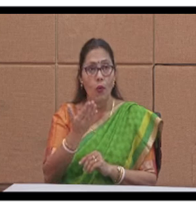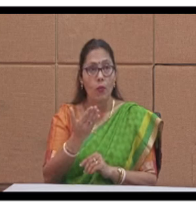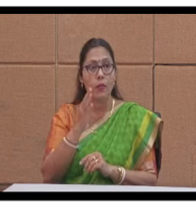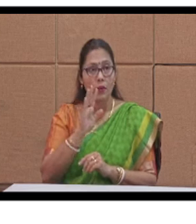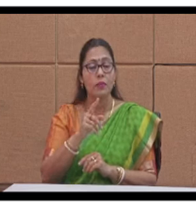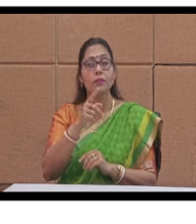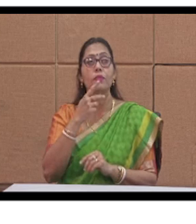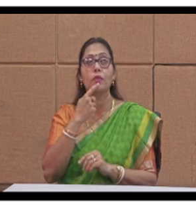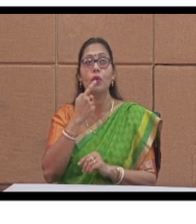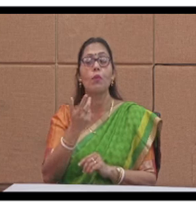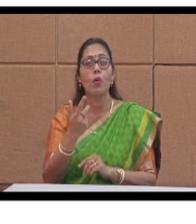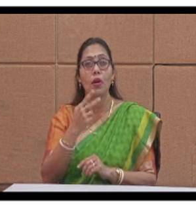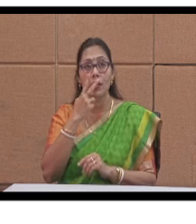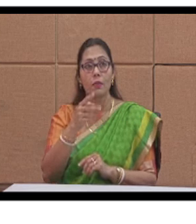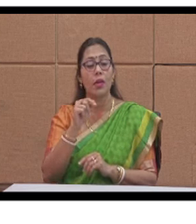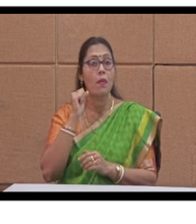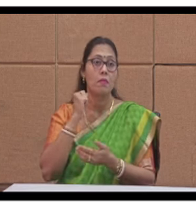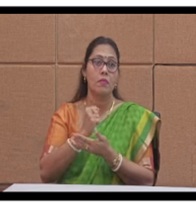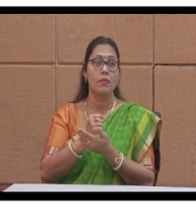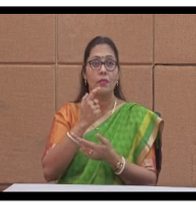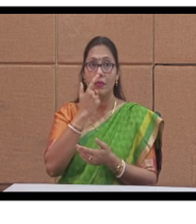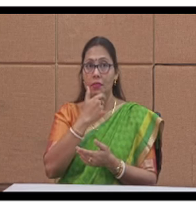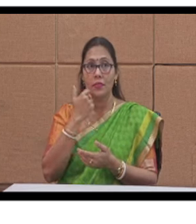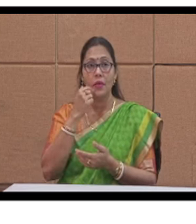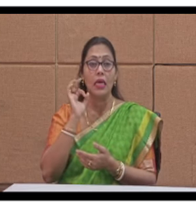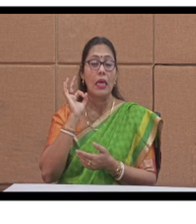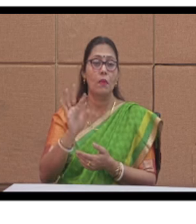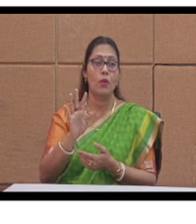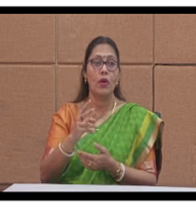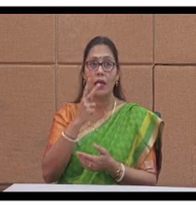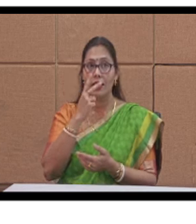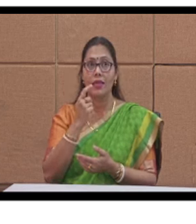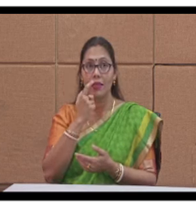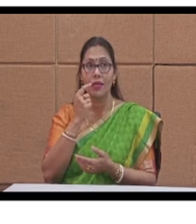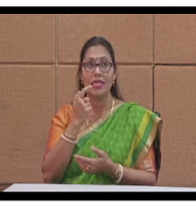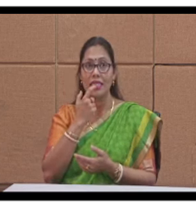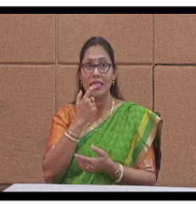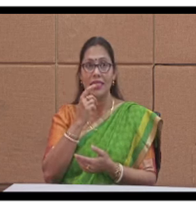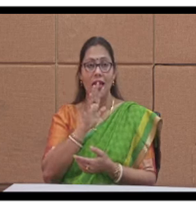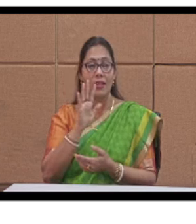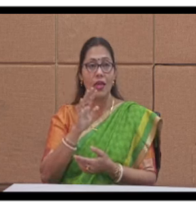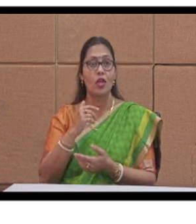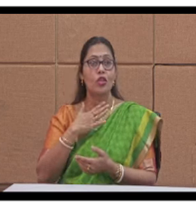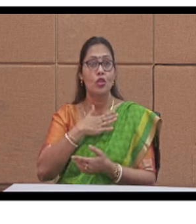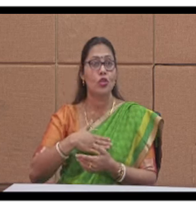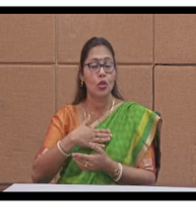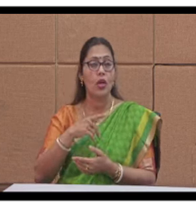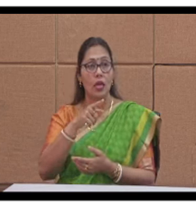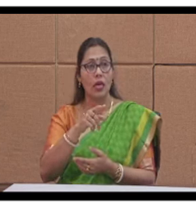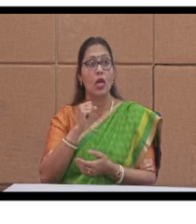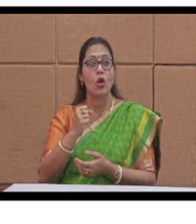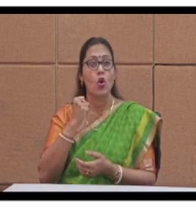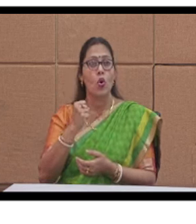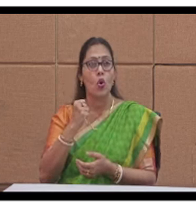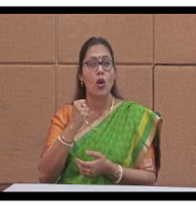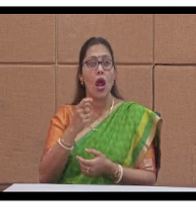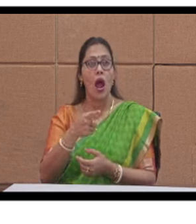করা এটা কিন্তু খুব গুরুত্বপূর্ণ এটা দেখতে সাদা এবং শরীরের সবথেকে